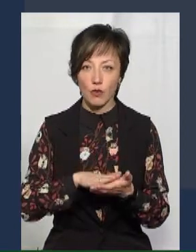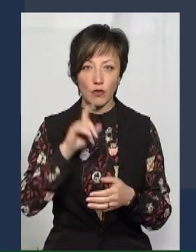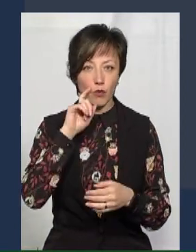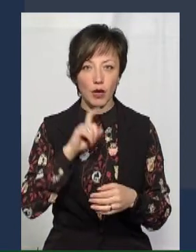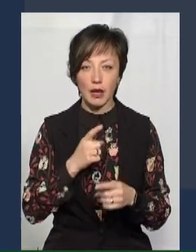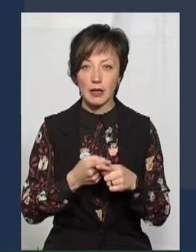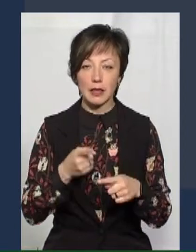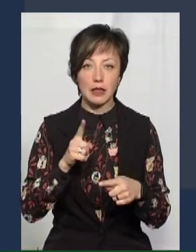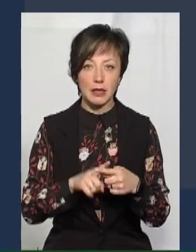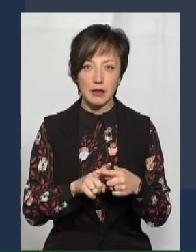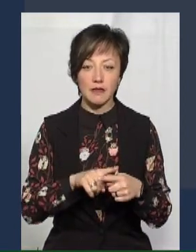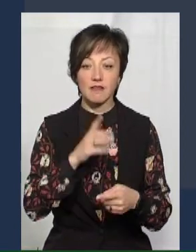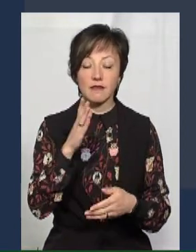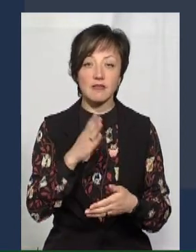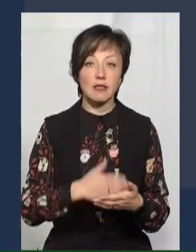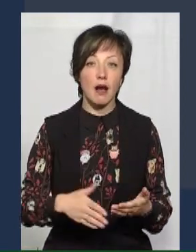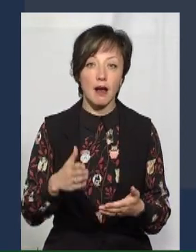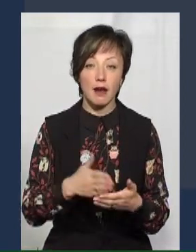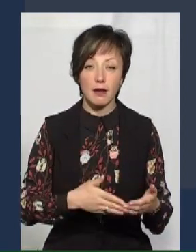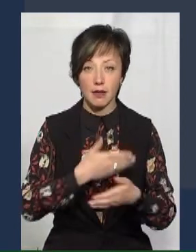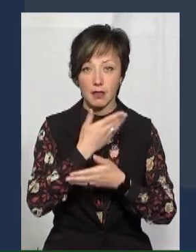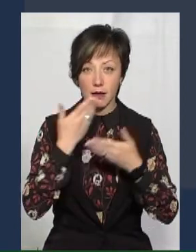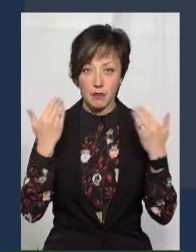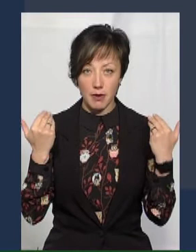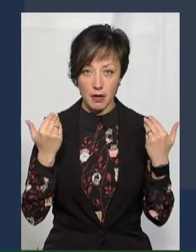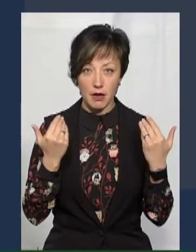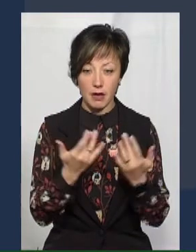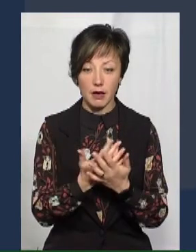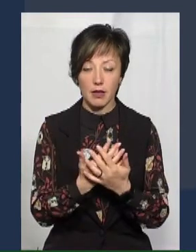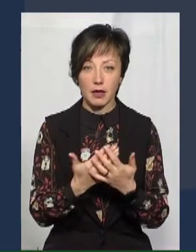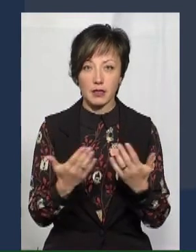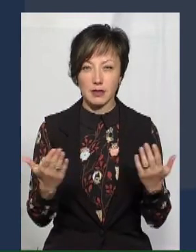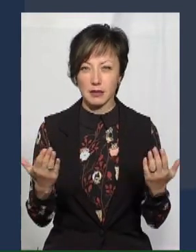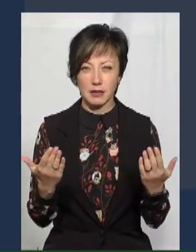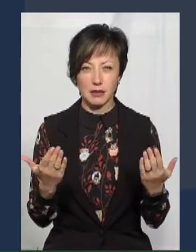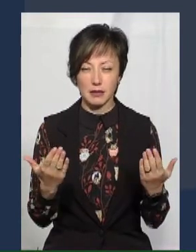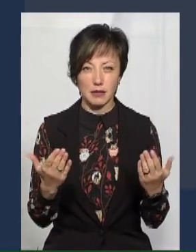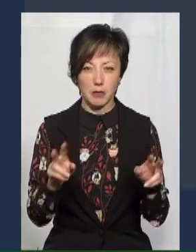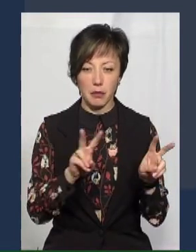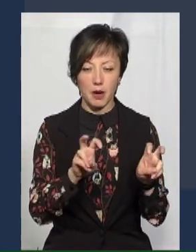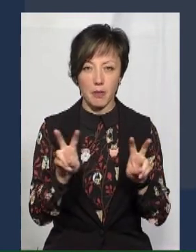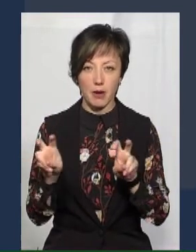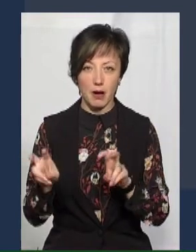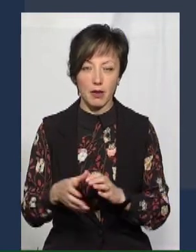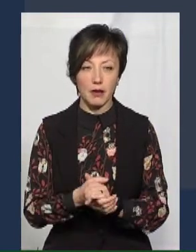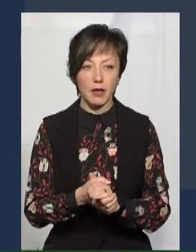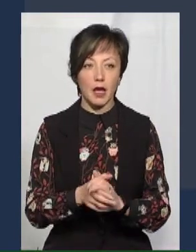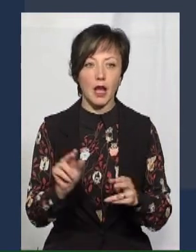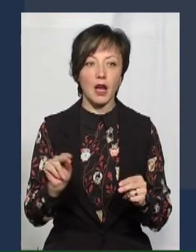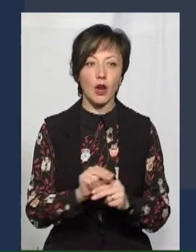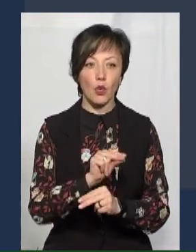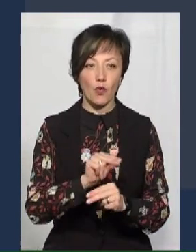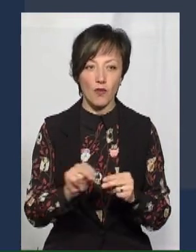їх взагалі немає, різних ремдесивірів і інших препаратів. Тобто лікування